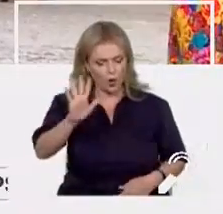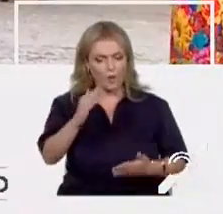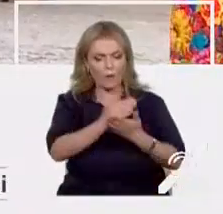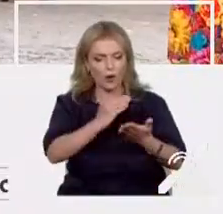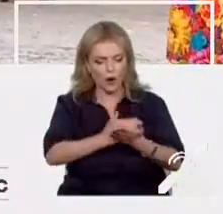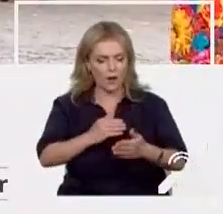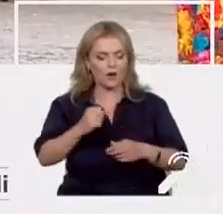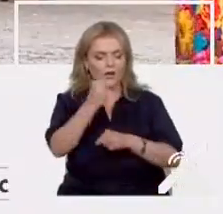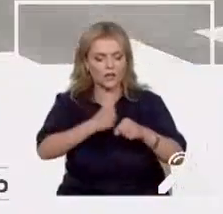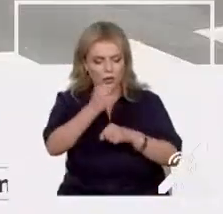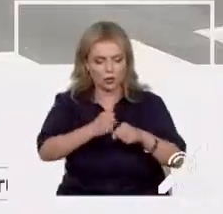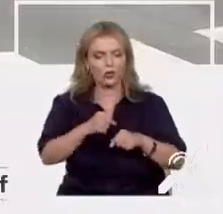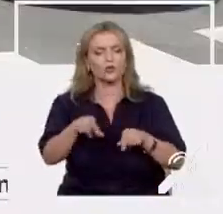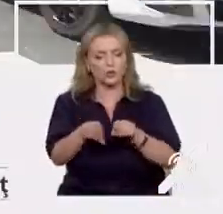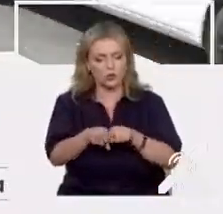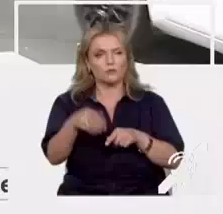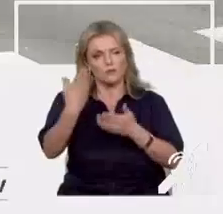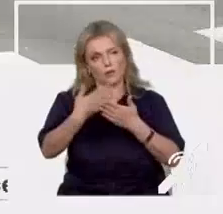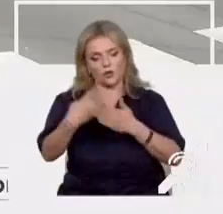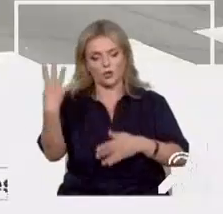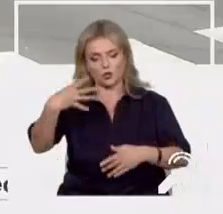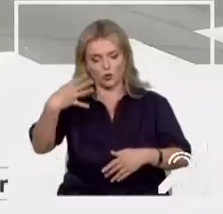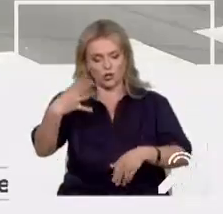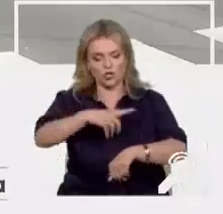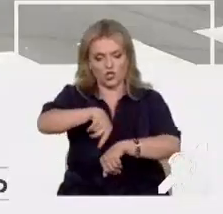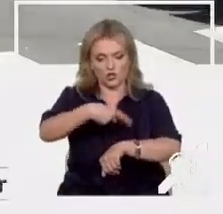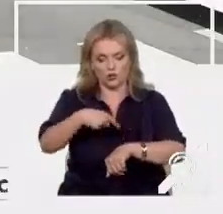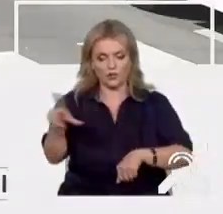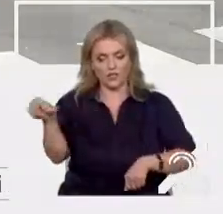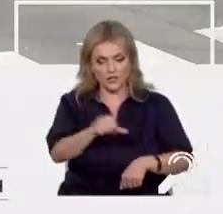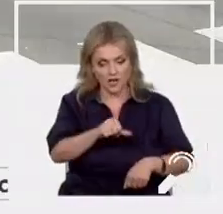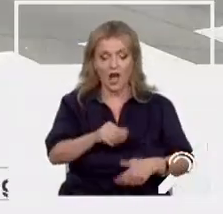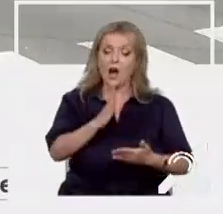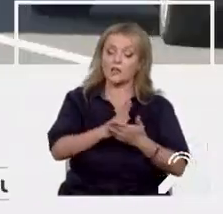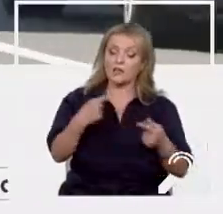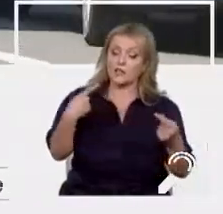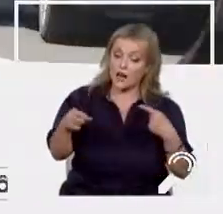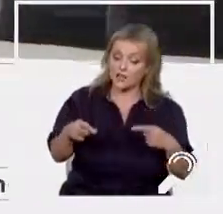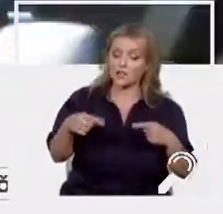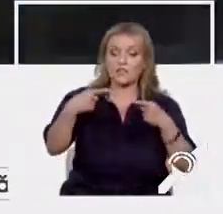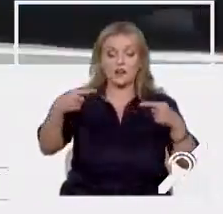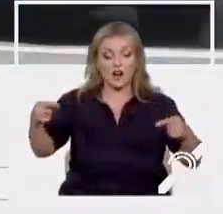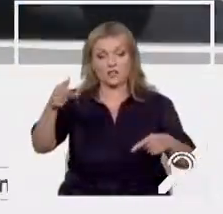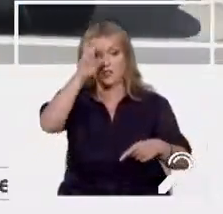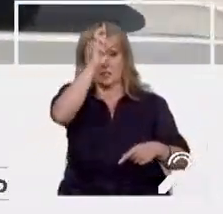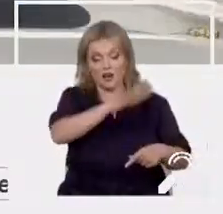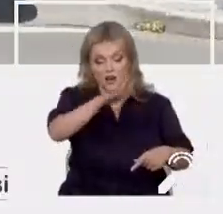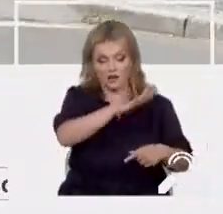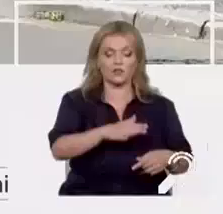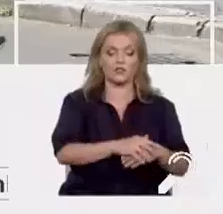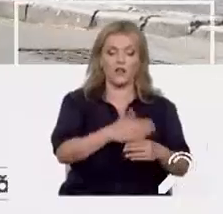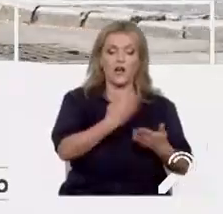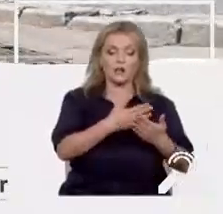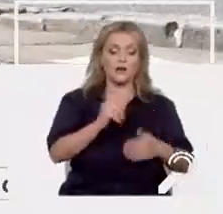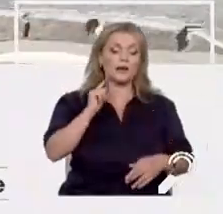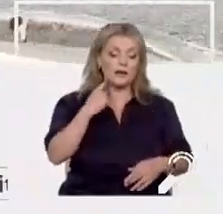lucru standard este de aproximativ 40 de ore pe săptămână, dar există diferențe de la țară la țară. În timp ce statele balcanice au